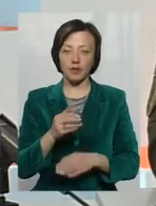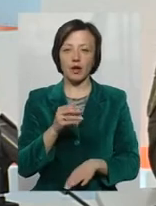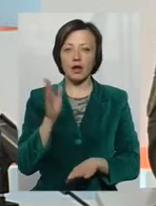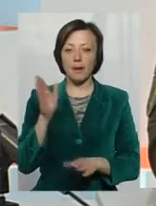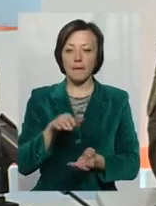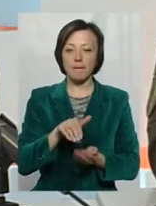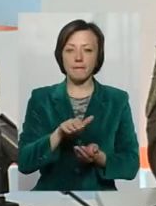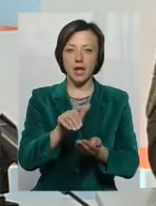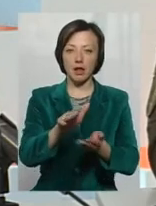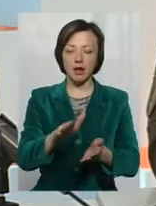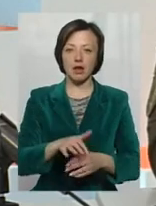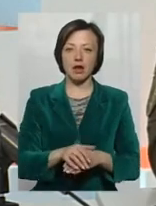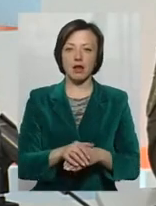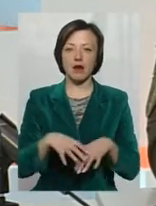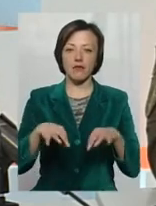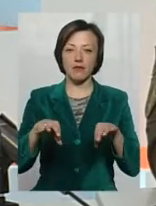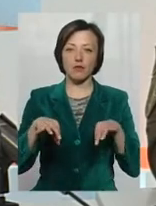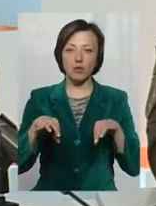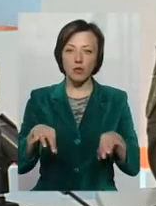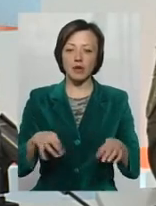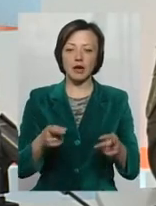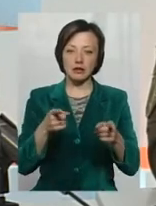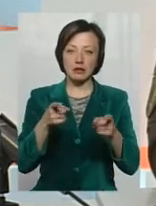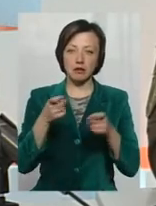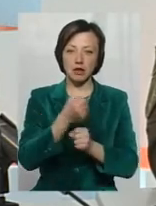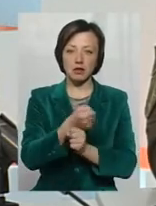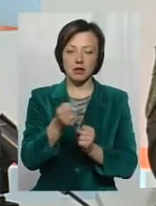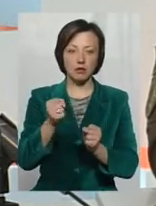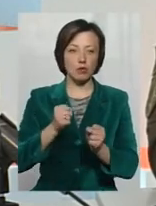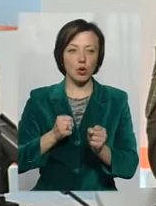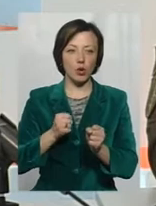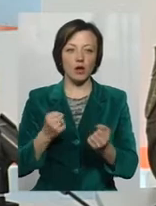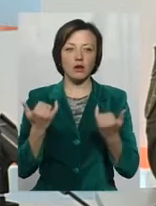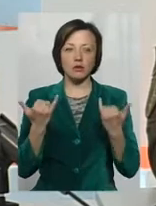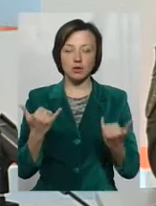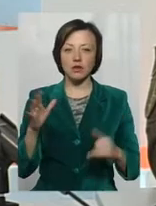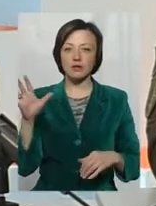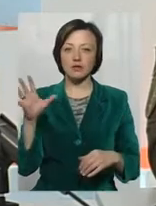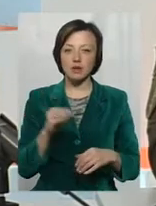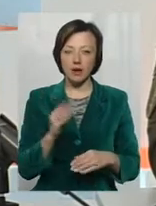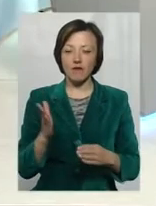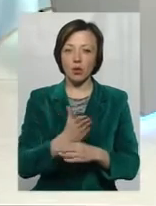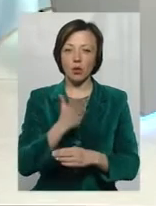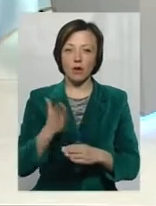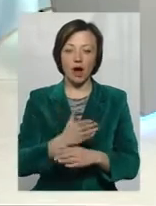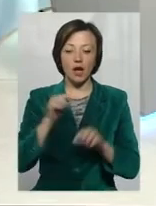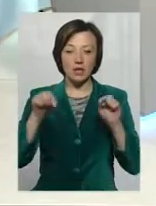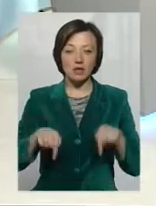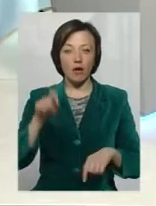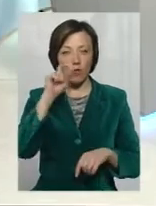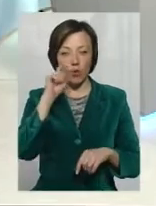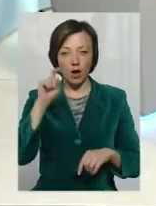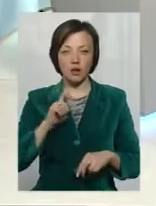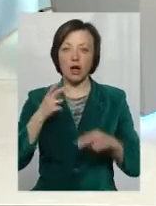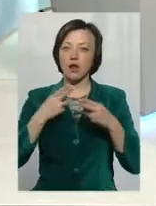БТРи, бронеавтомобілі, стрілецька зброя – це все те нове, що на сьогодні виробляється в Україні.